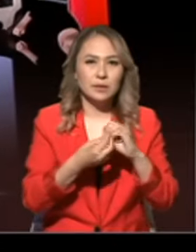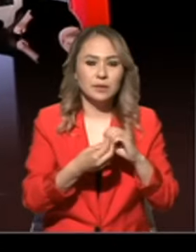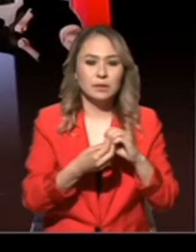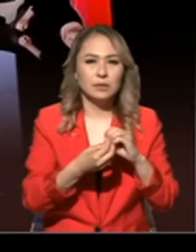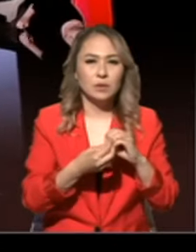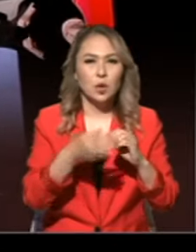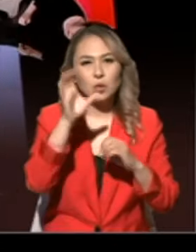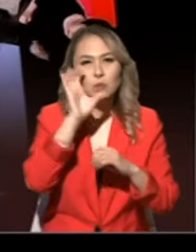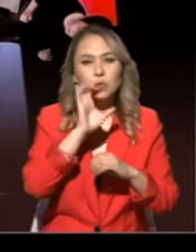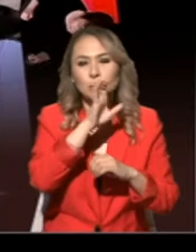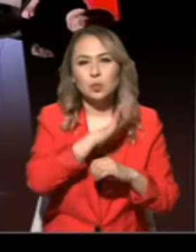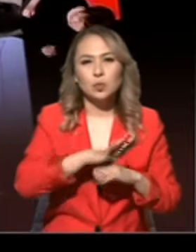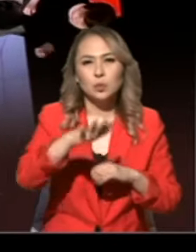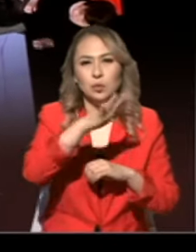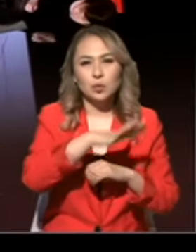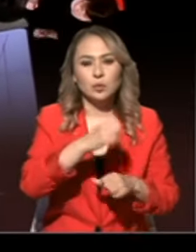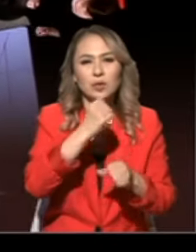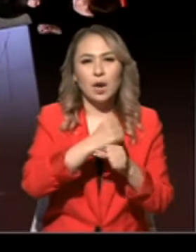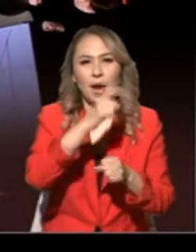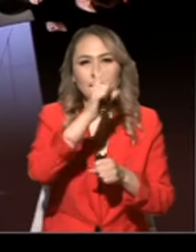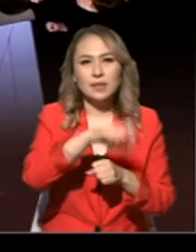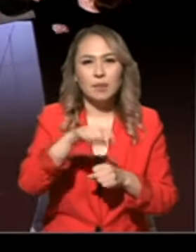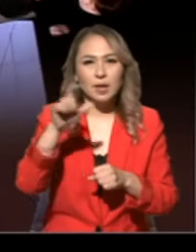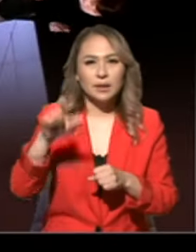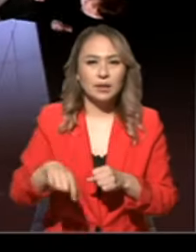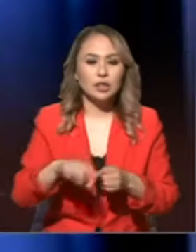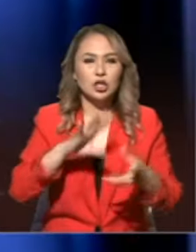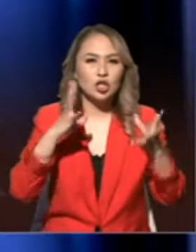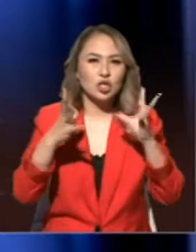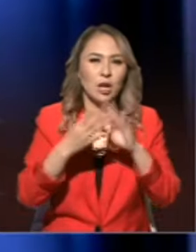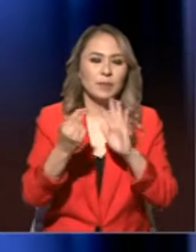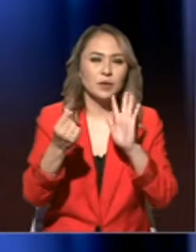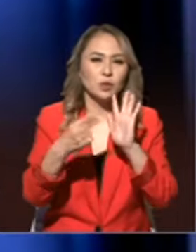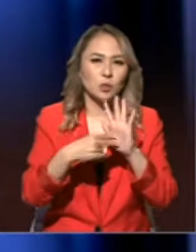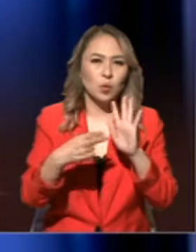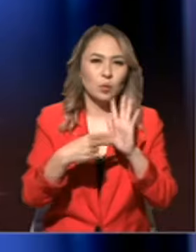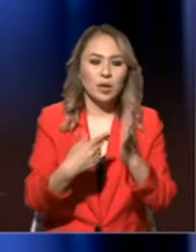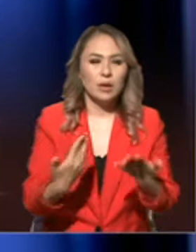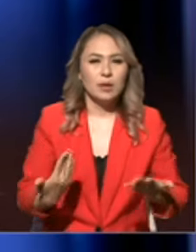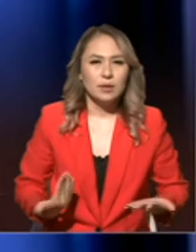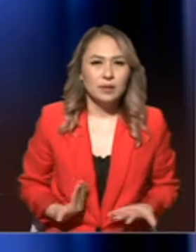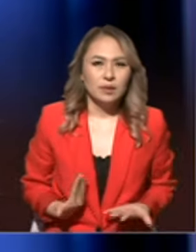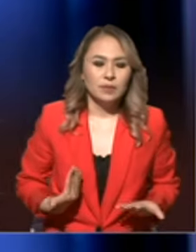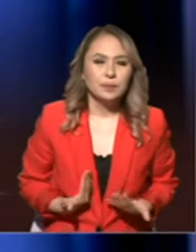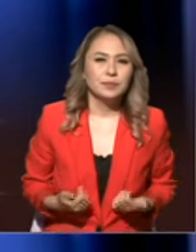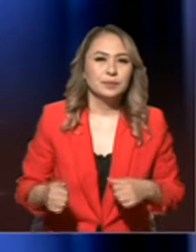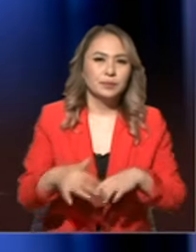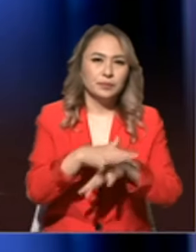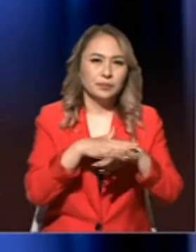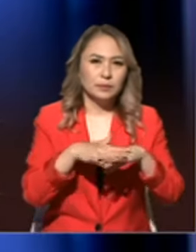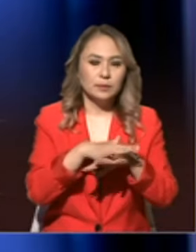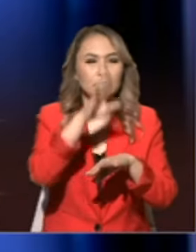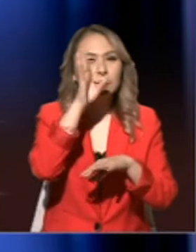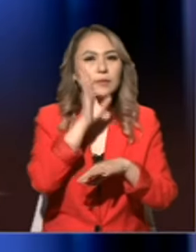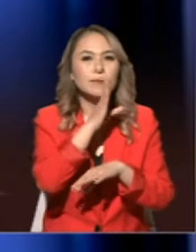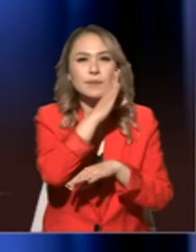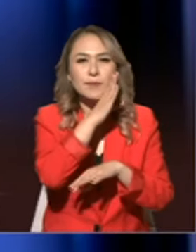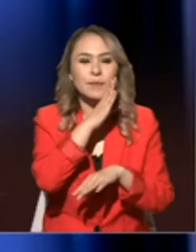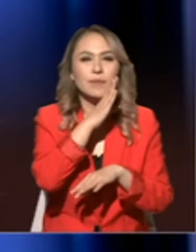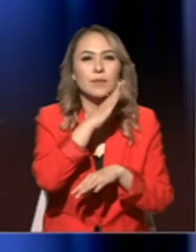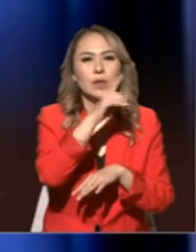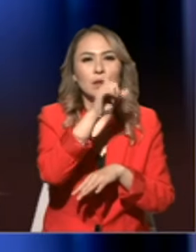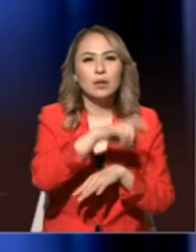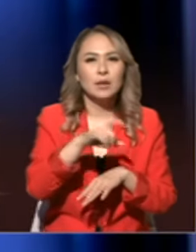бізде солтүстіктен келген азаматтардың жалпы солтүстікте тұратын халықтың біз әйел адамдардың жалпы